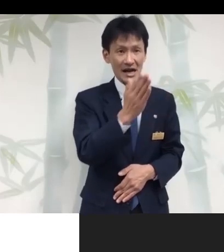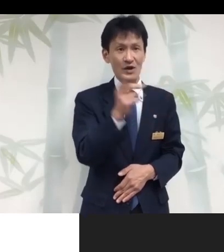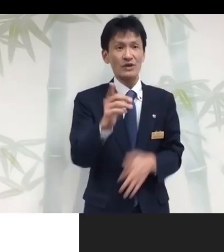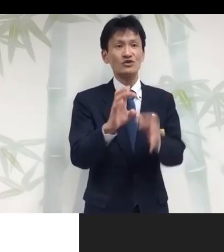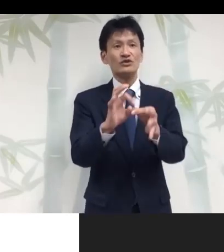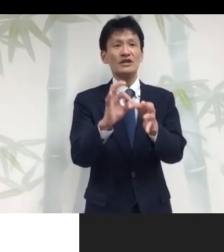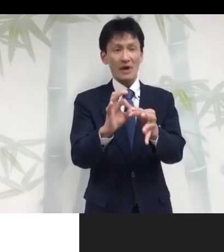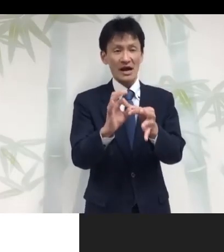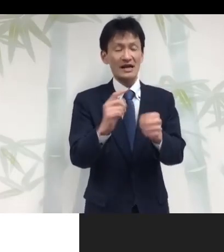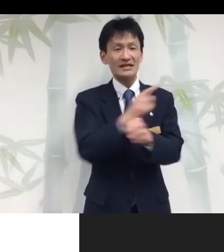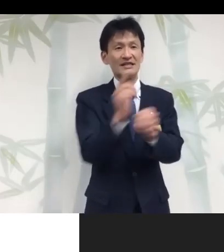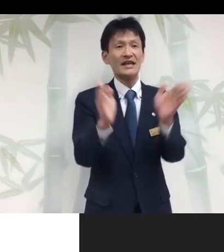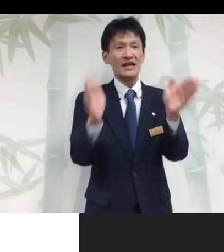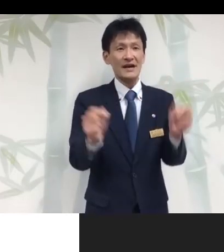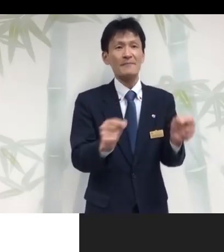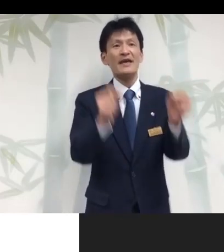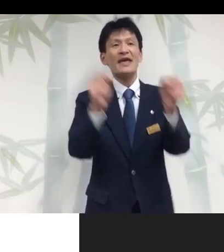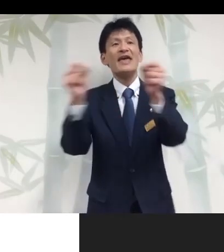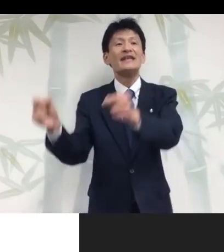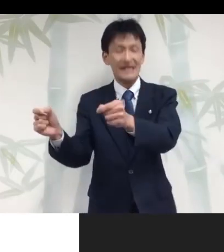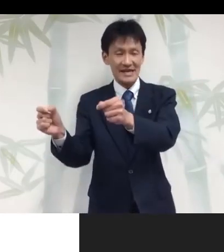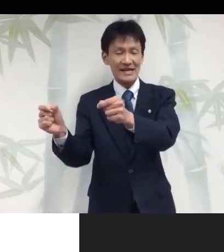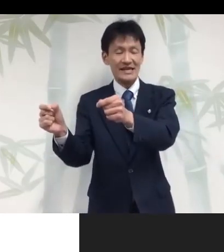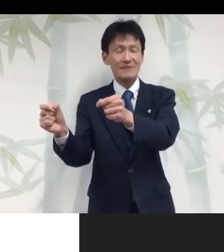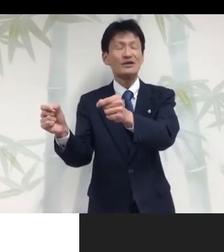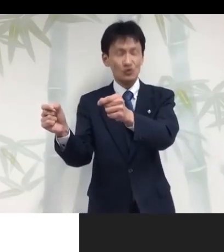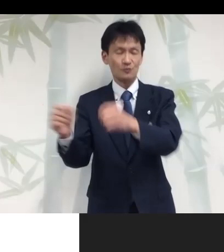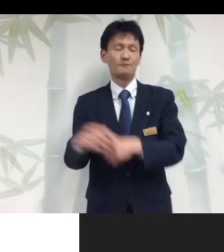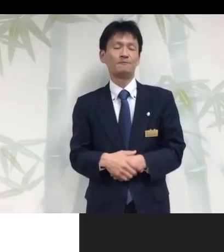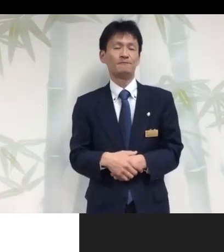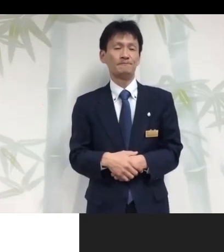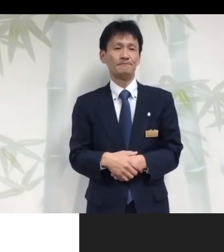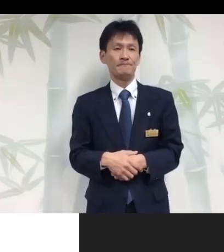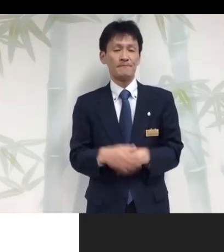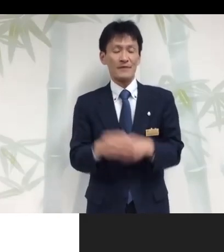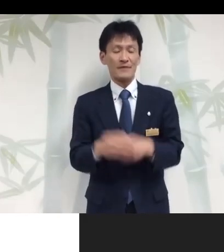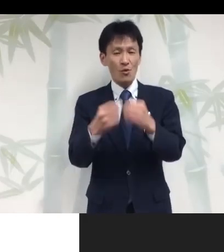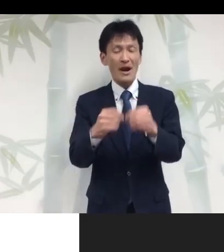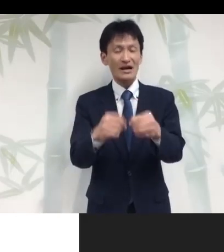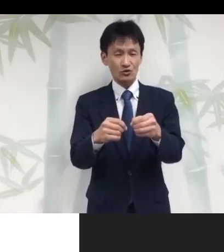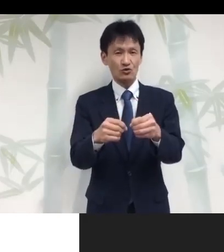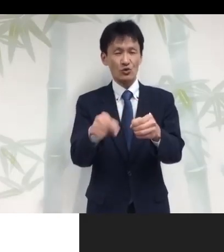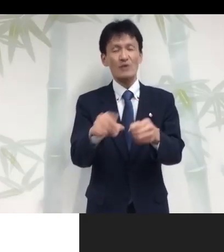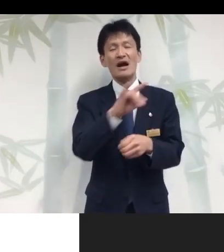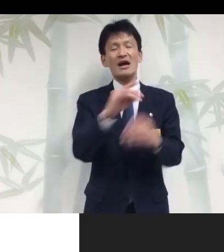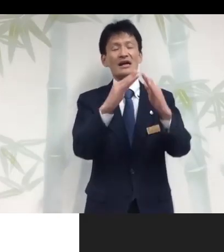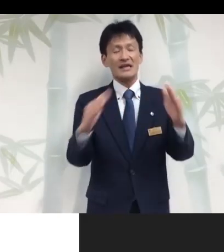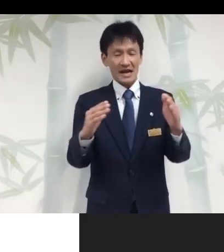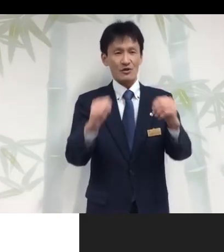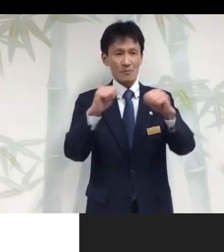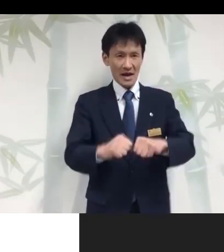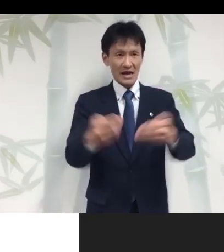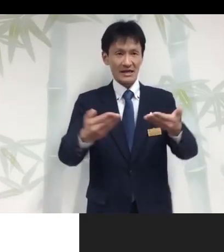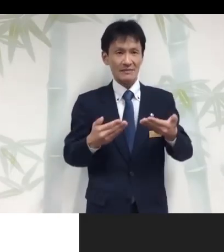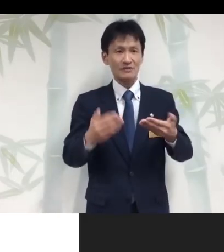1年間の延期をさせていただくとかですね、そういうところもきめ細かく、これは議会のご議決いりますけれども、し